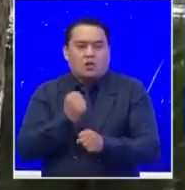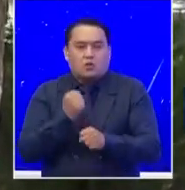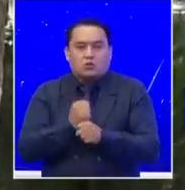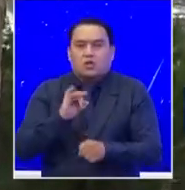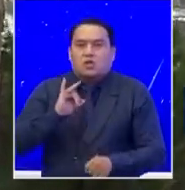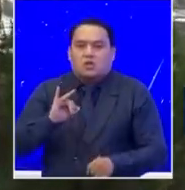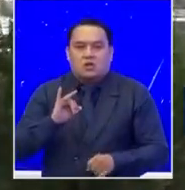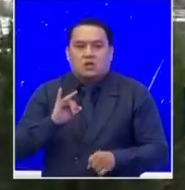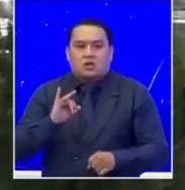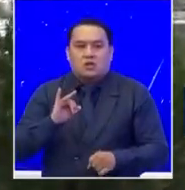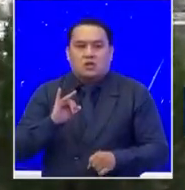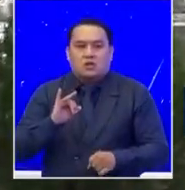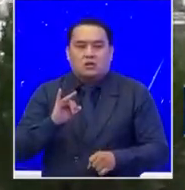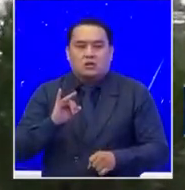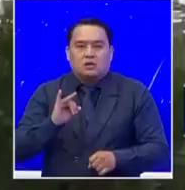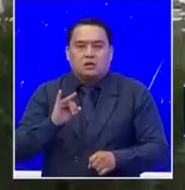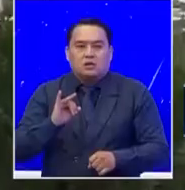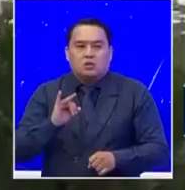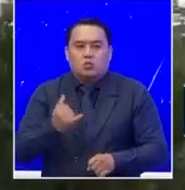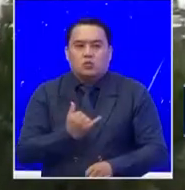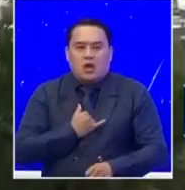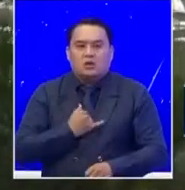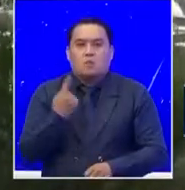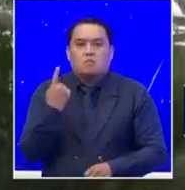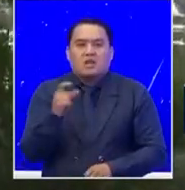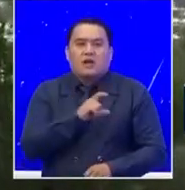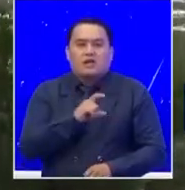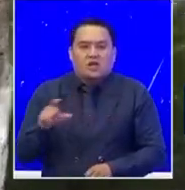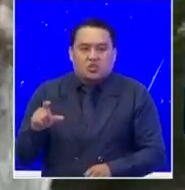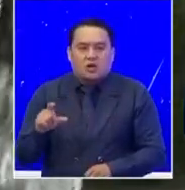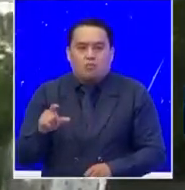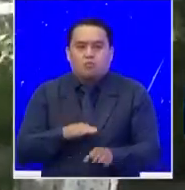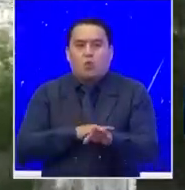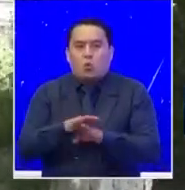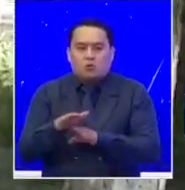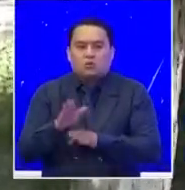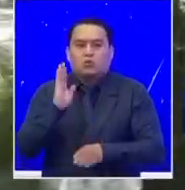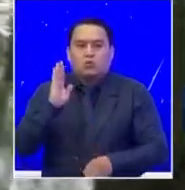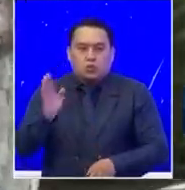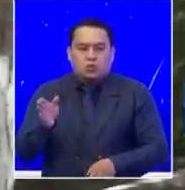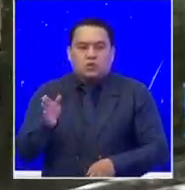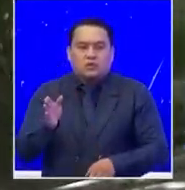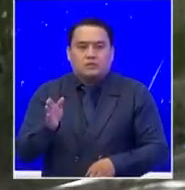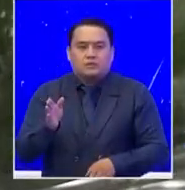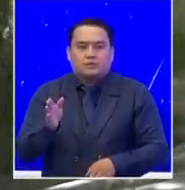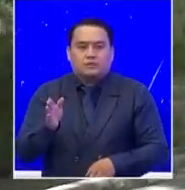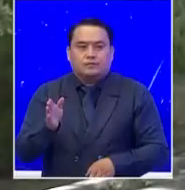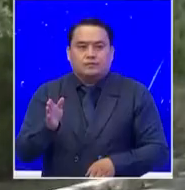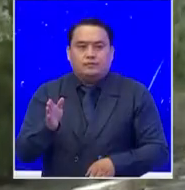по СНИПу у нас на первом этаже полностью будет